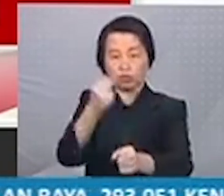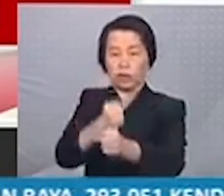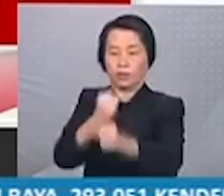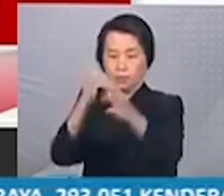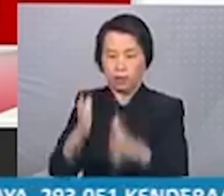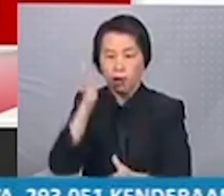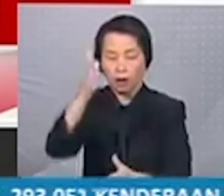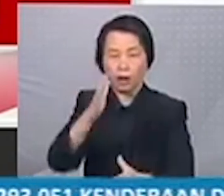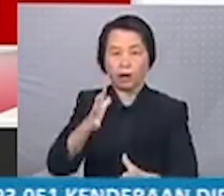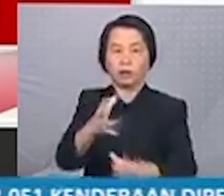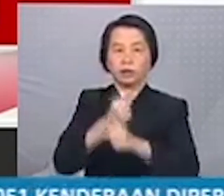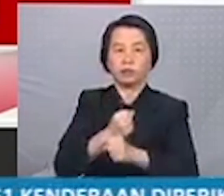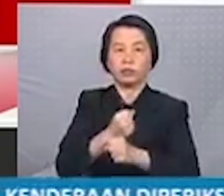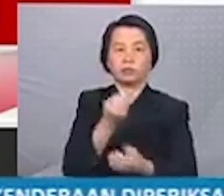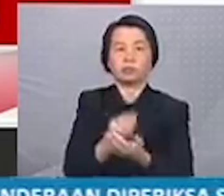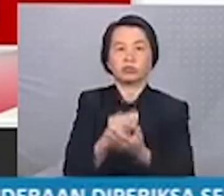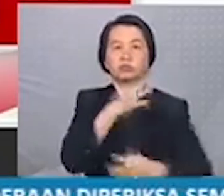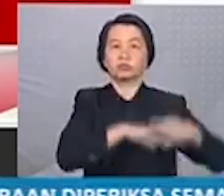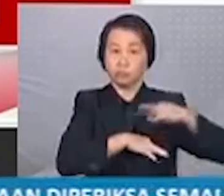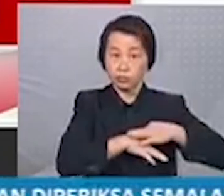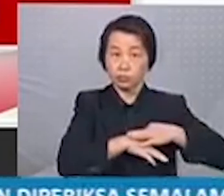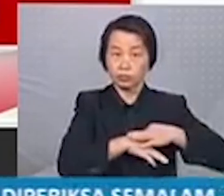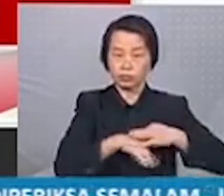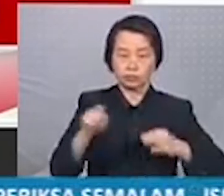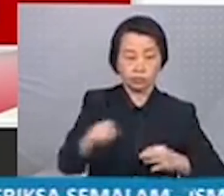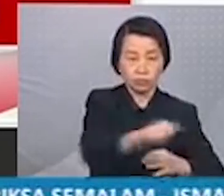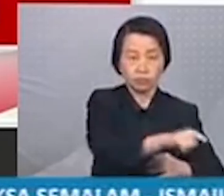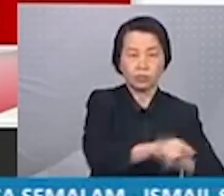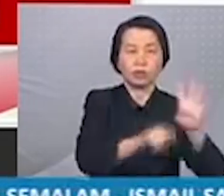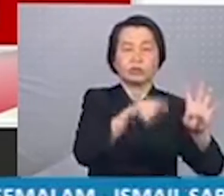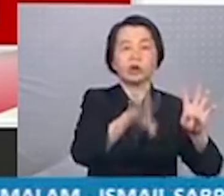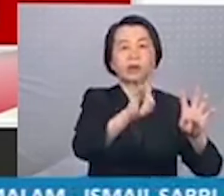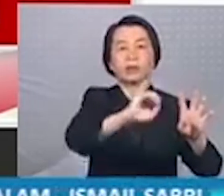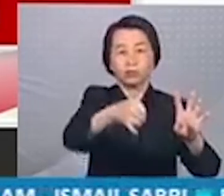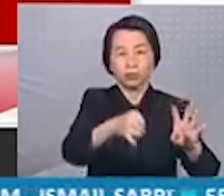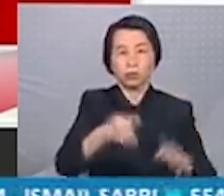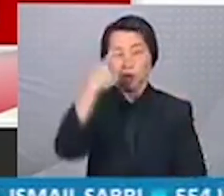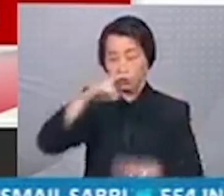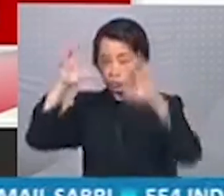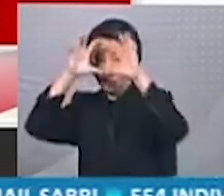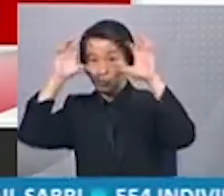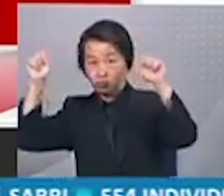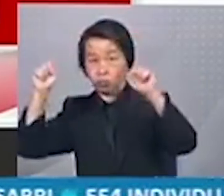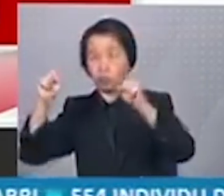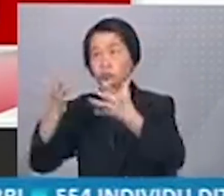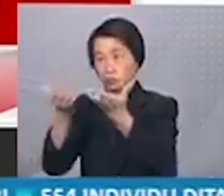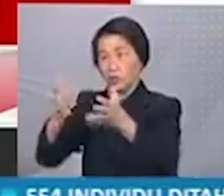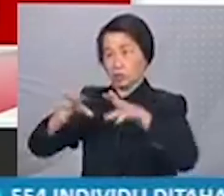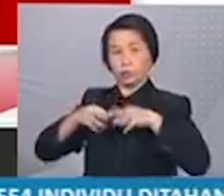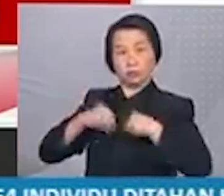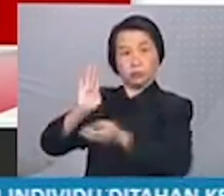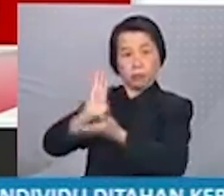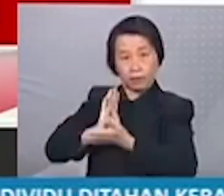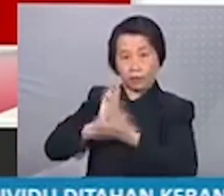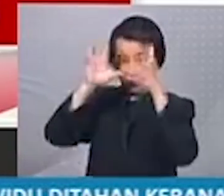manfaat dari pada inisiatif ini bagi majikan memilih untuk menerima bantuan ini